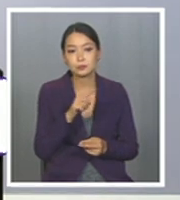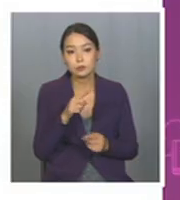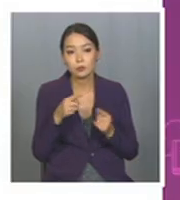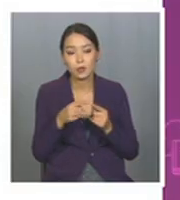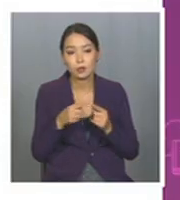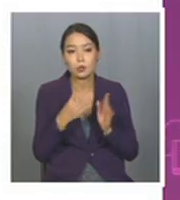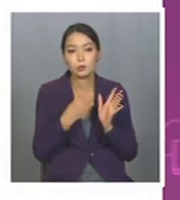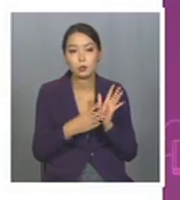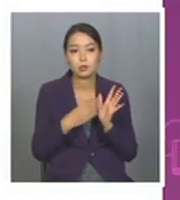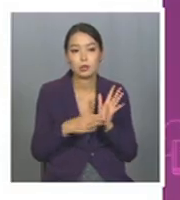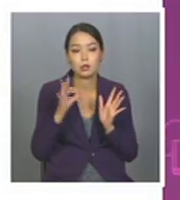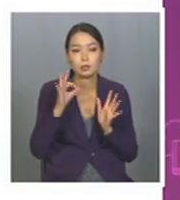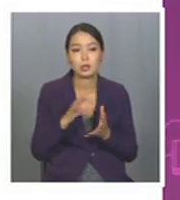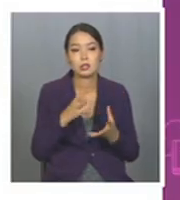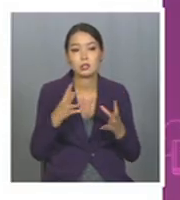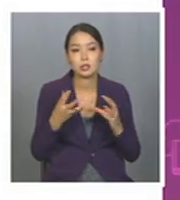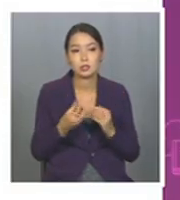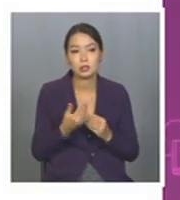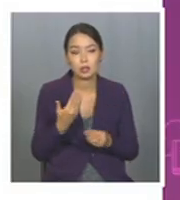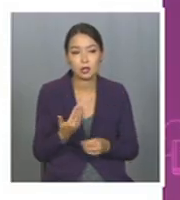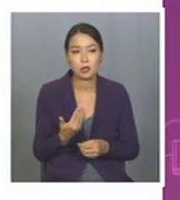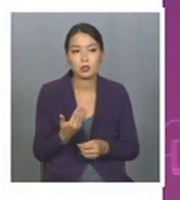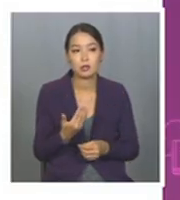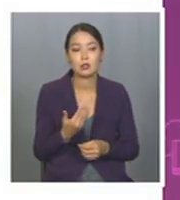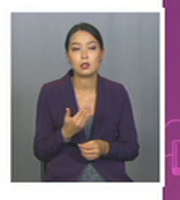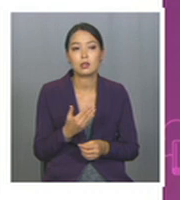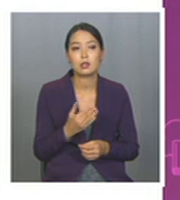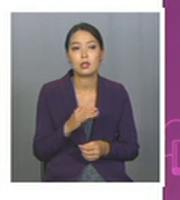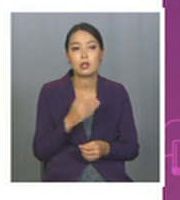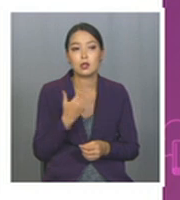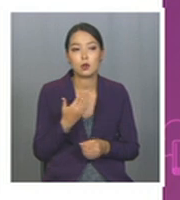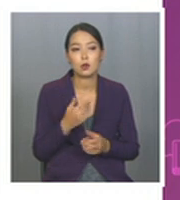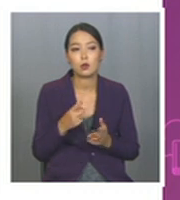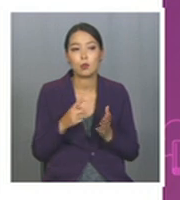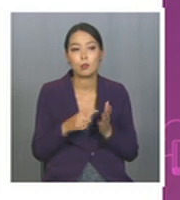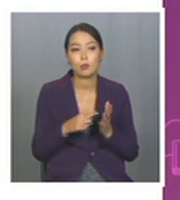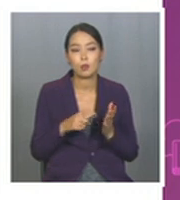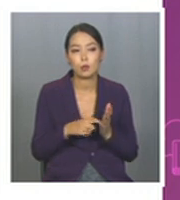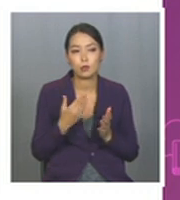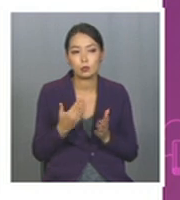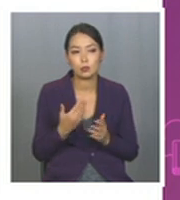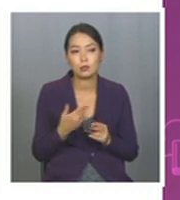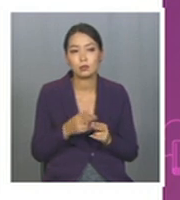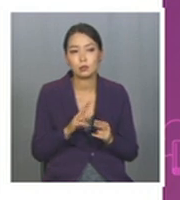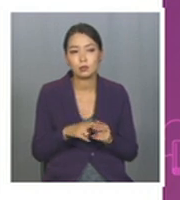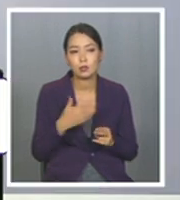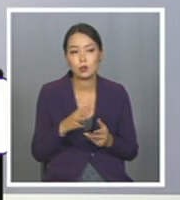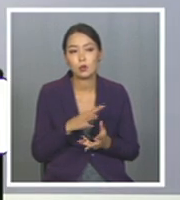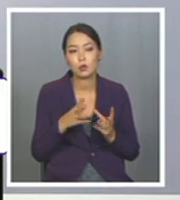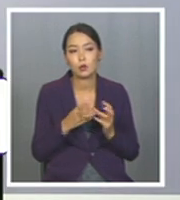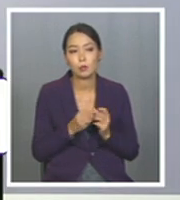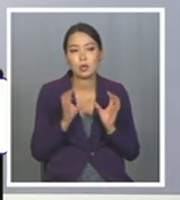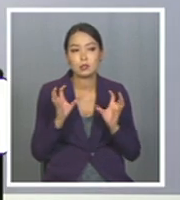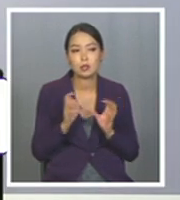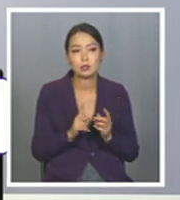болады. Және нәтижесінде пи бөлінген 2 радиан қосылған соң, немесе 90 градус қосылған соң, бізде кернеудің өзгеру заңдылығы